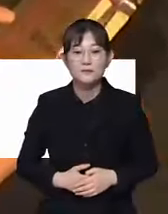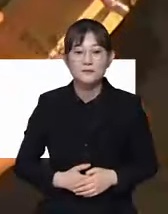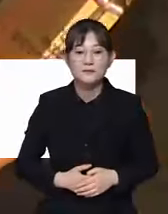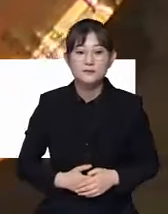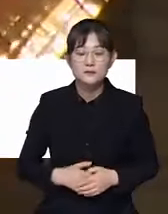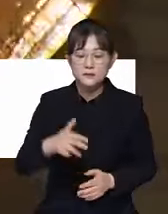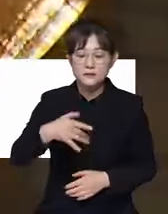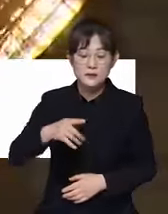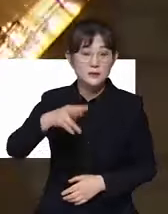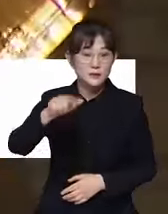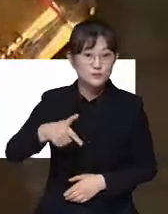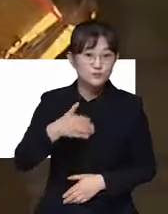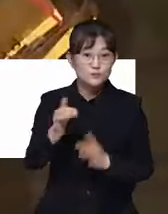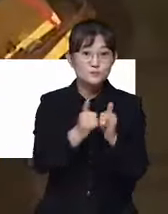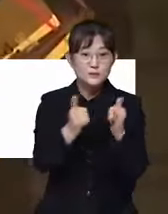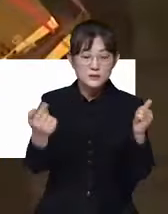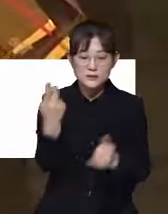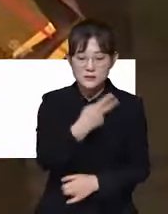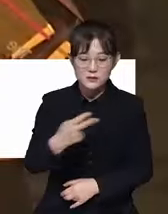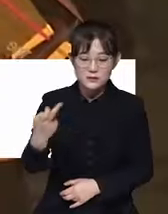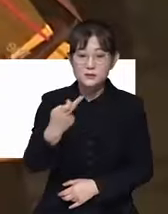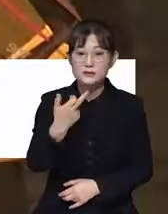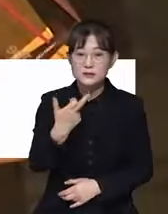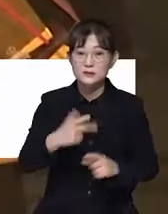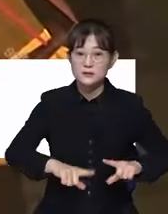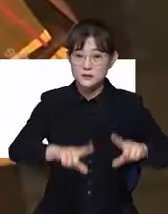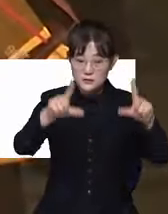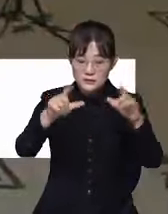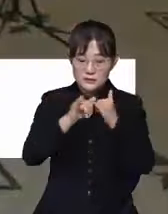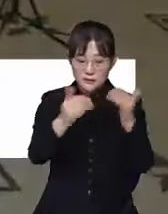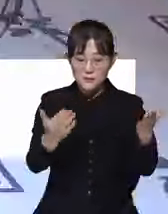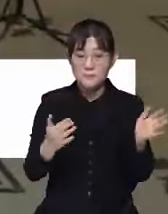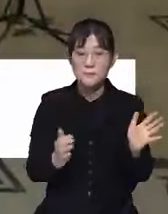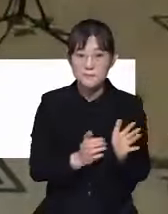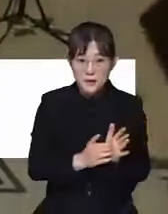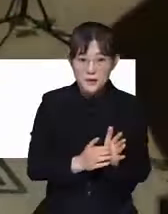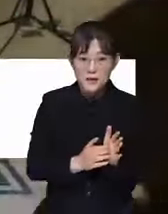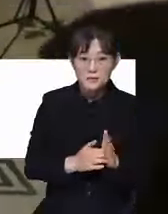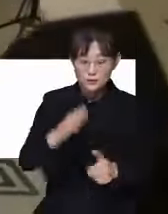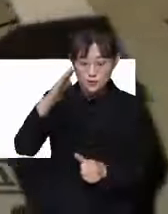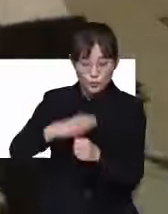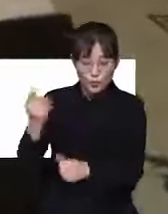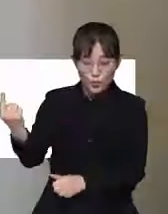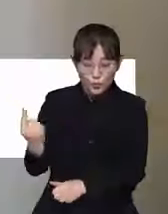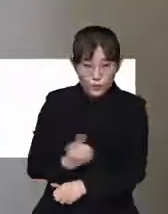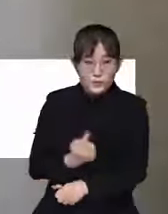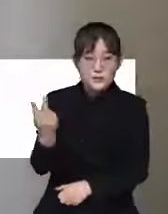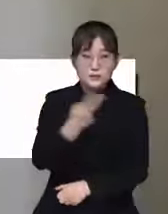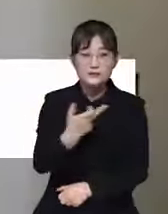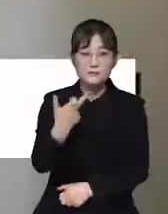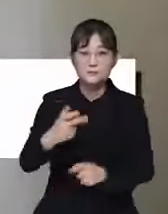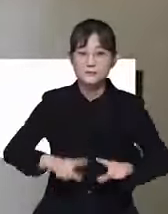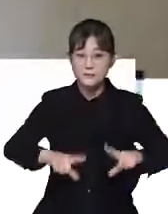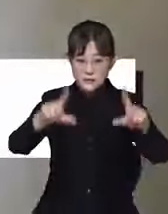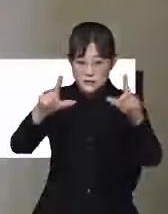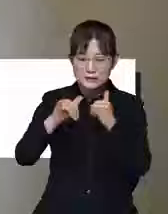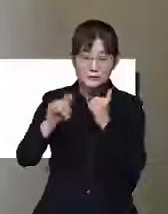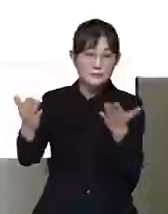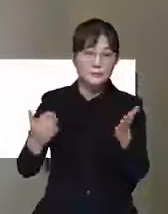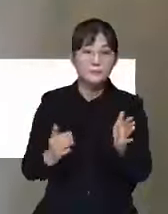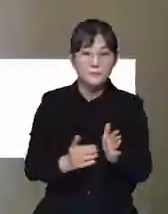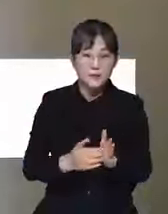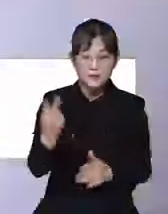채식주의자로 2016년 맨부커 인터내셔널 상을 받았고 소년이 온 다로 2017년 말라파르테